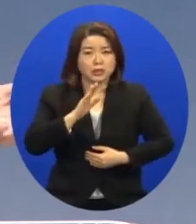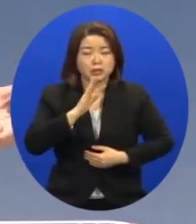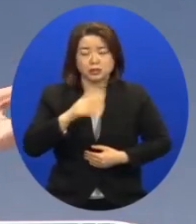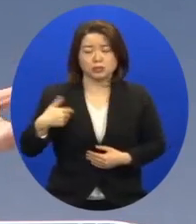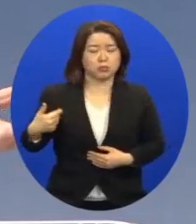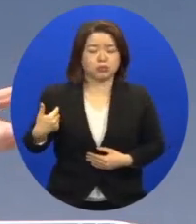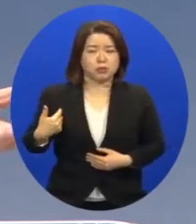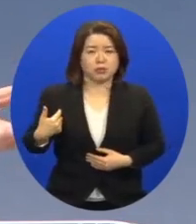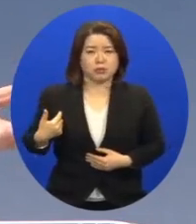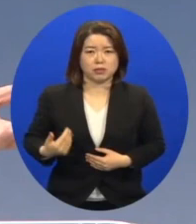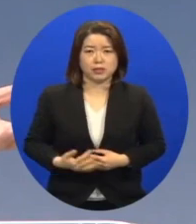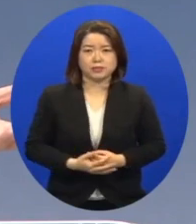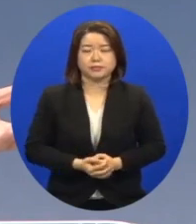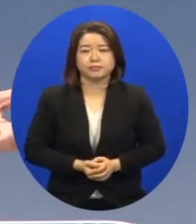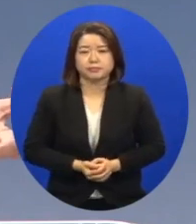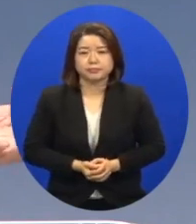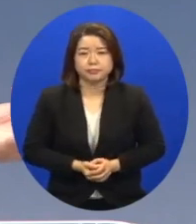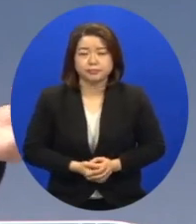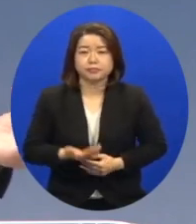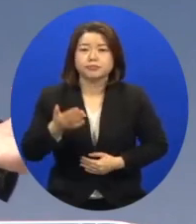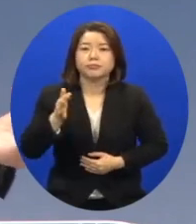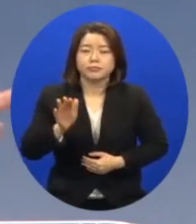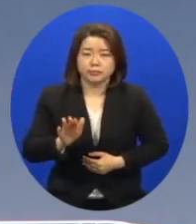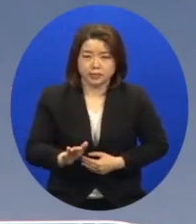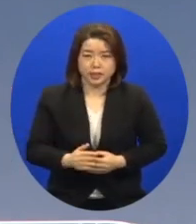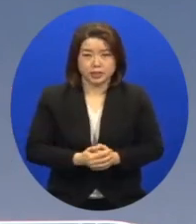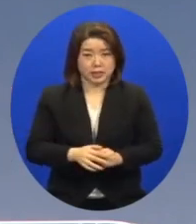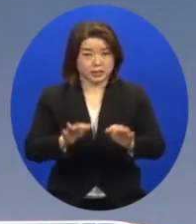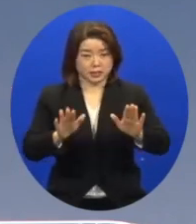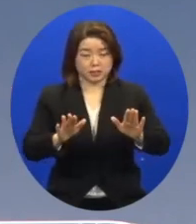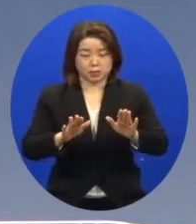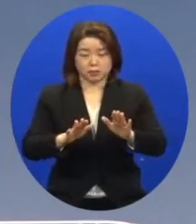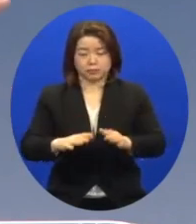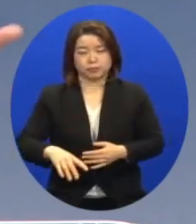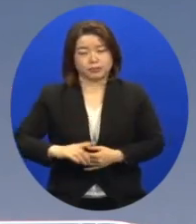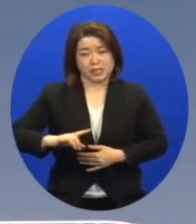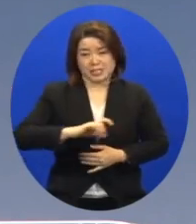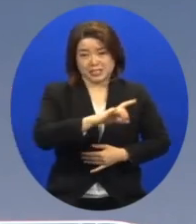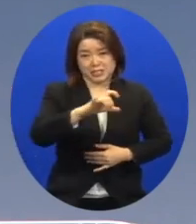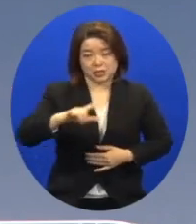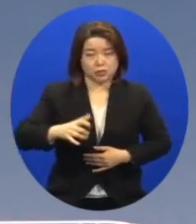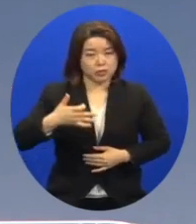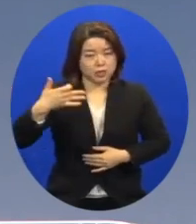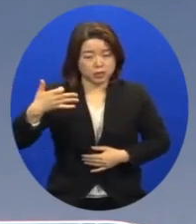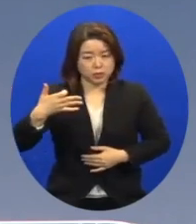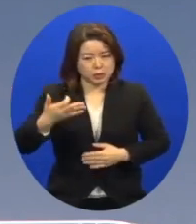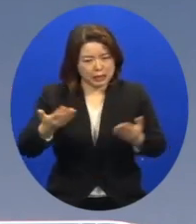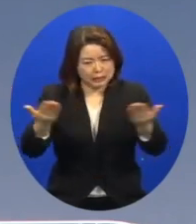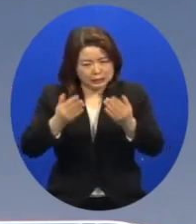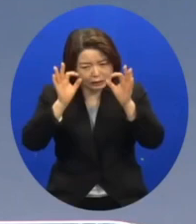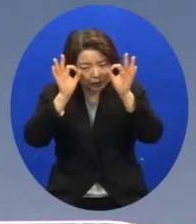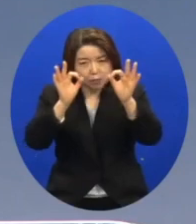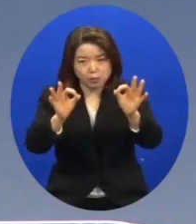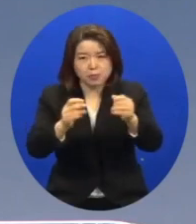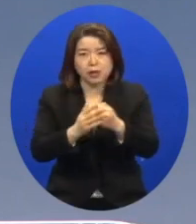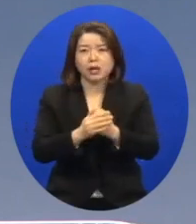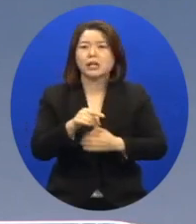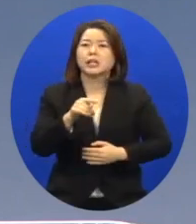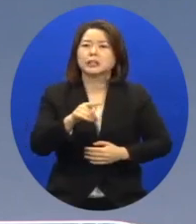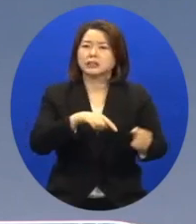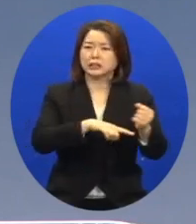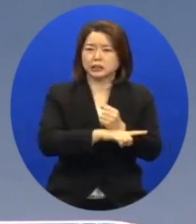알지 못하니까 그런데 이번 그러나 119 사태를 보면서 그 원